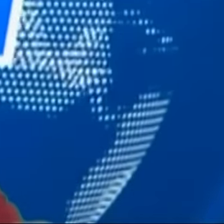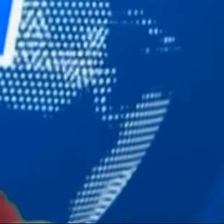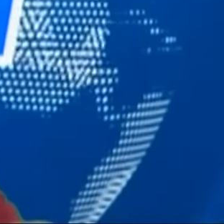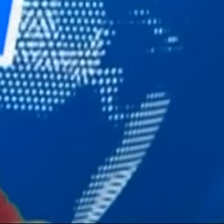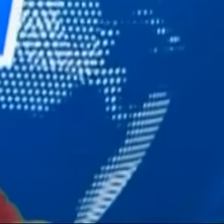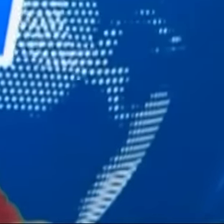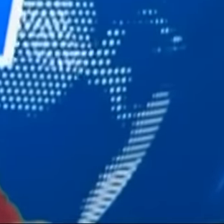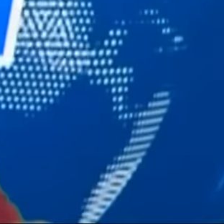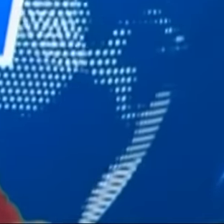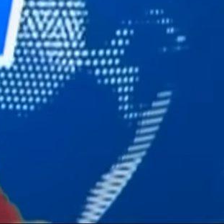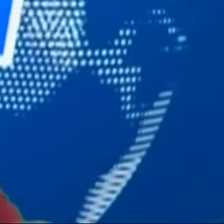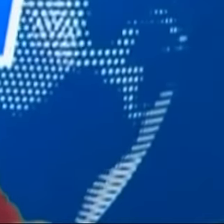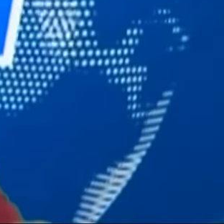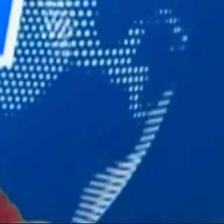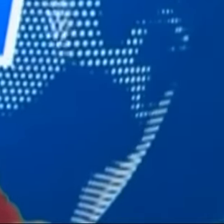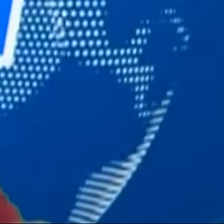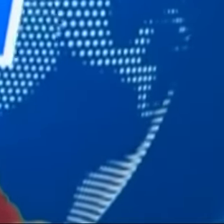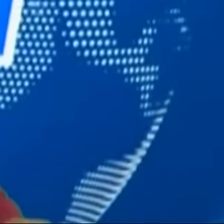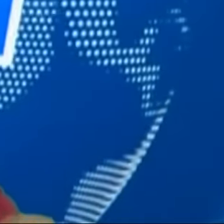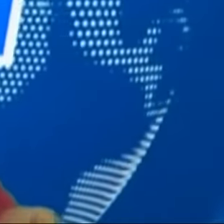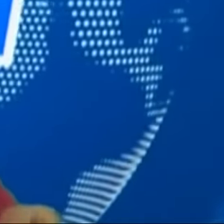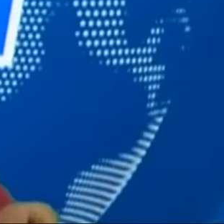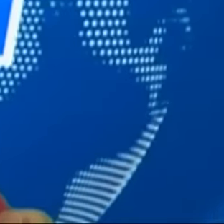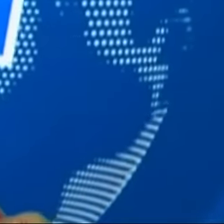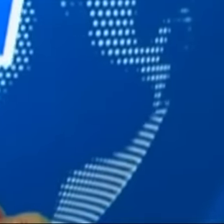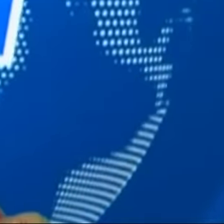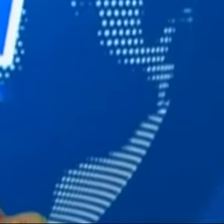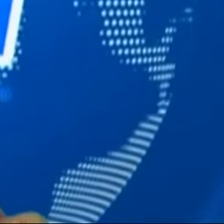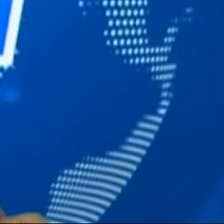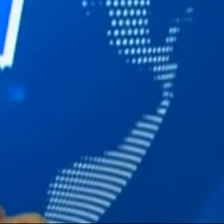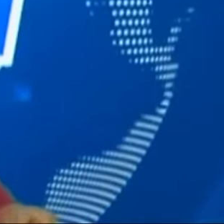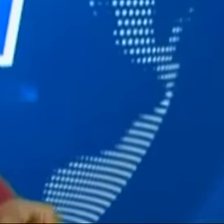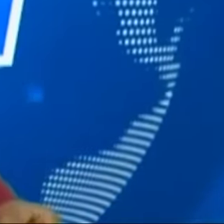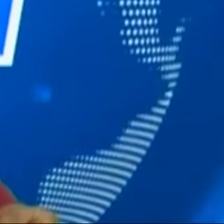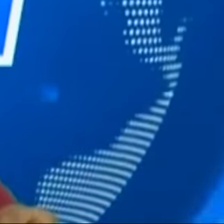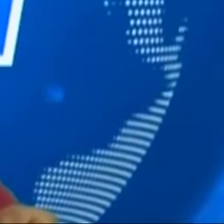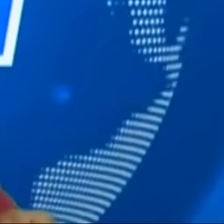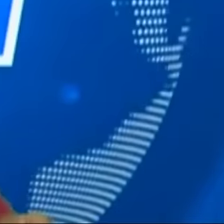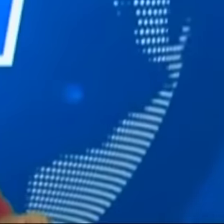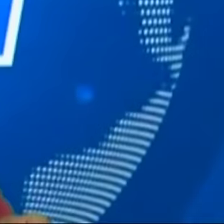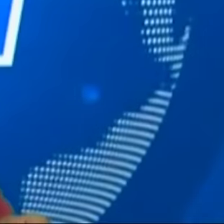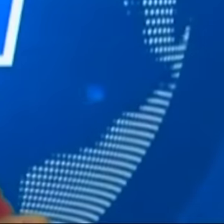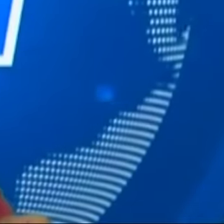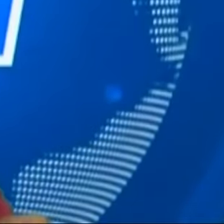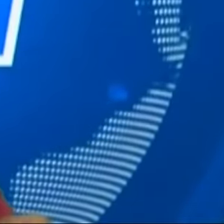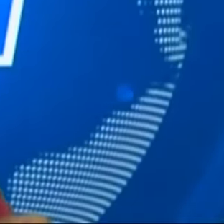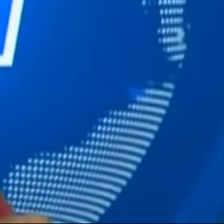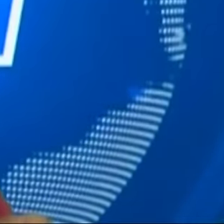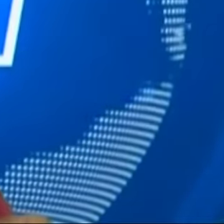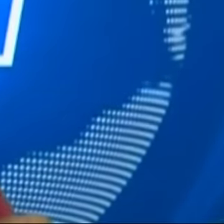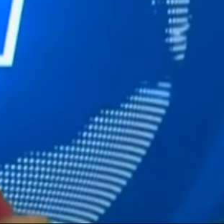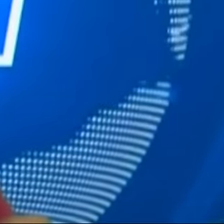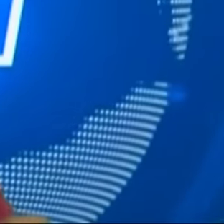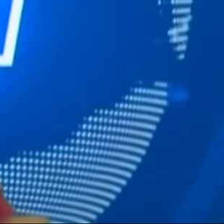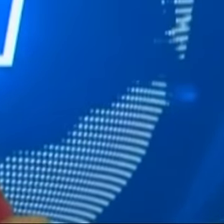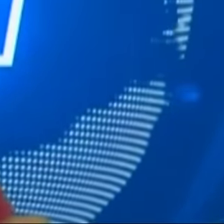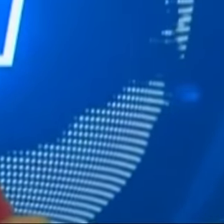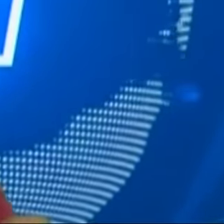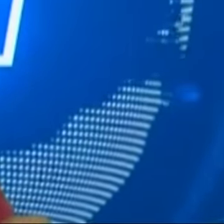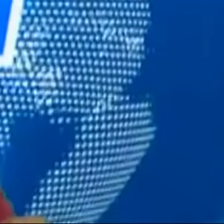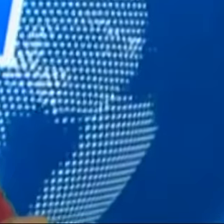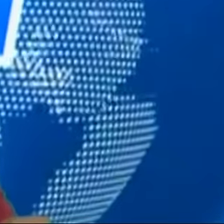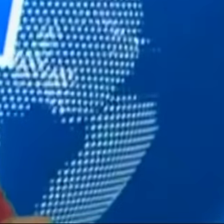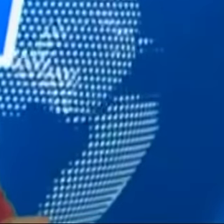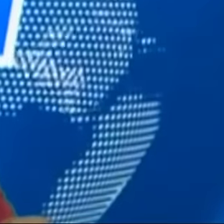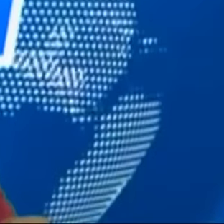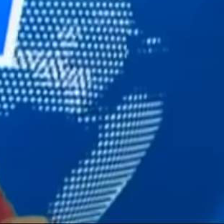d'État équivalent du premier ministre du Zaïre de 1977 à 1979 et également ministre des Affaires